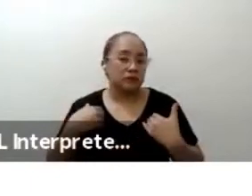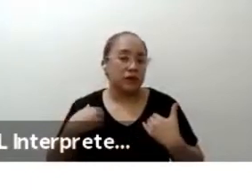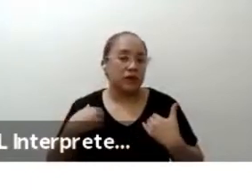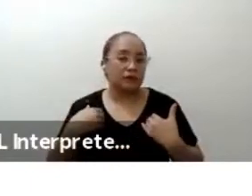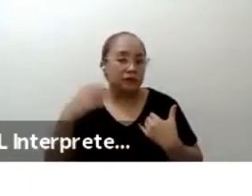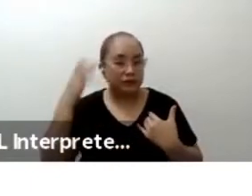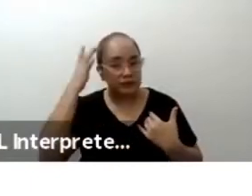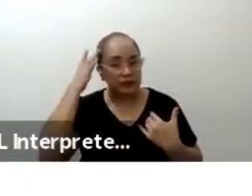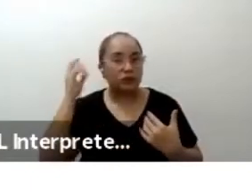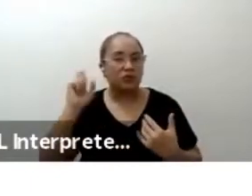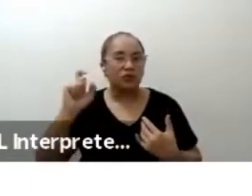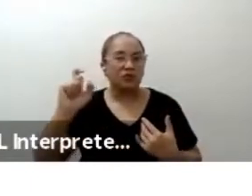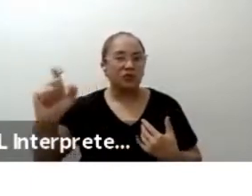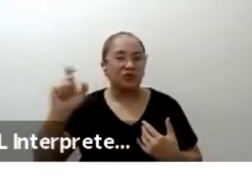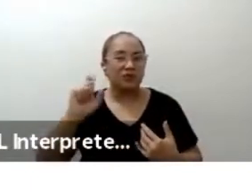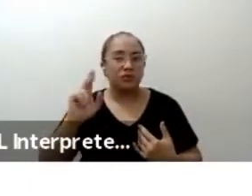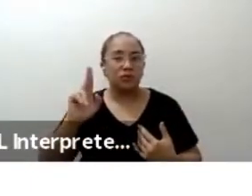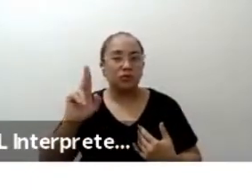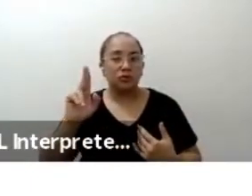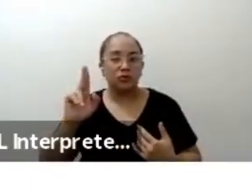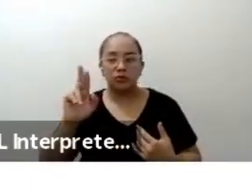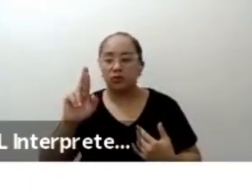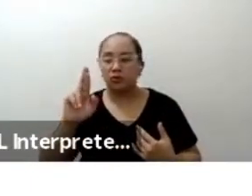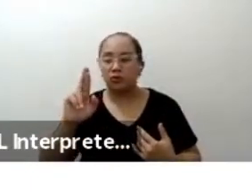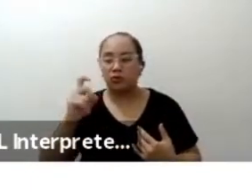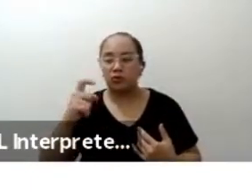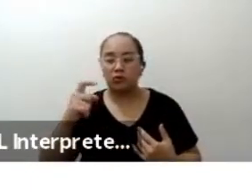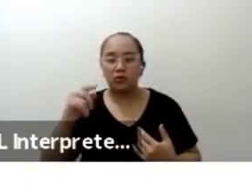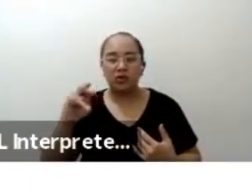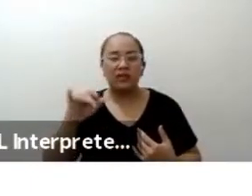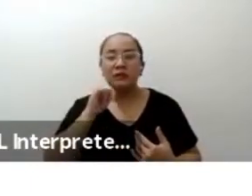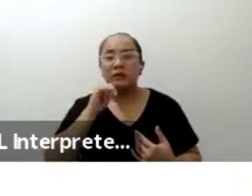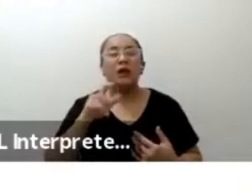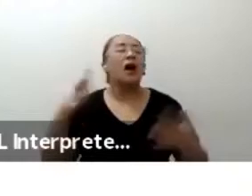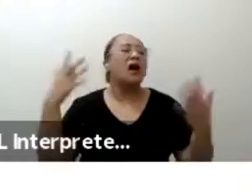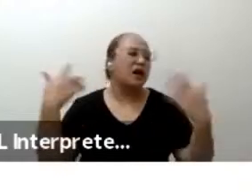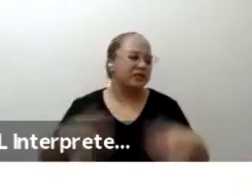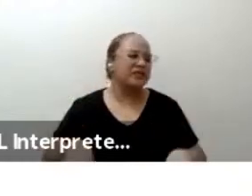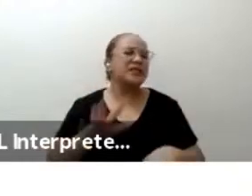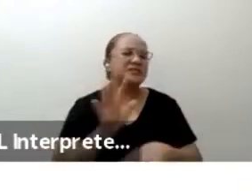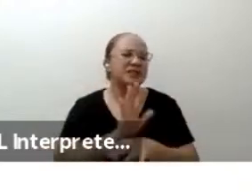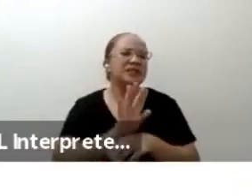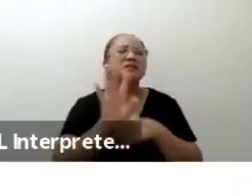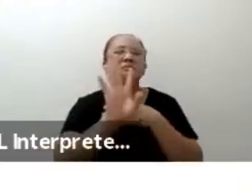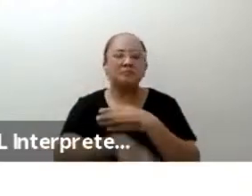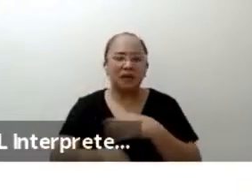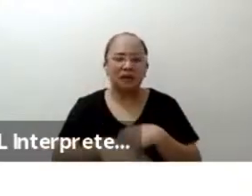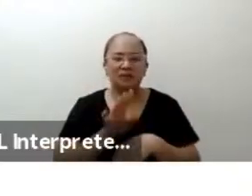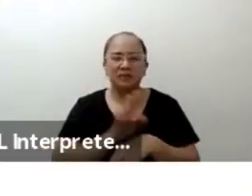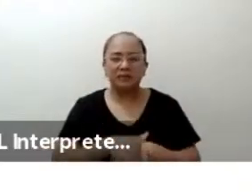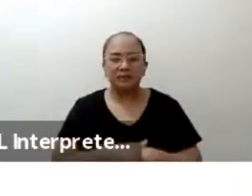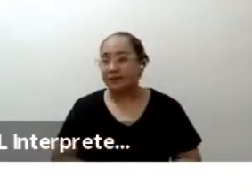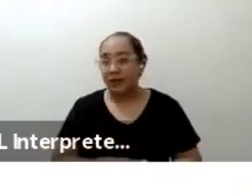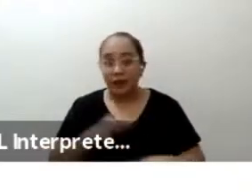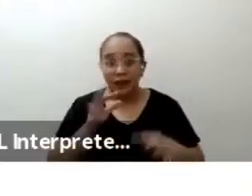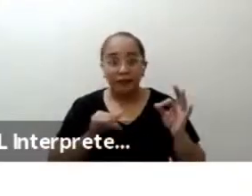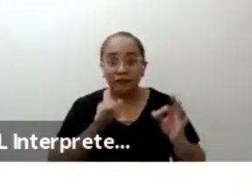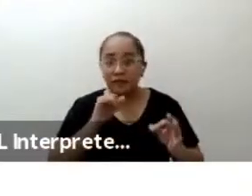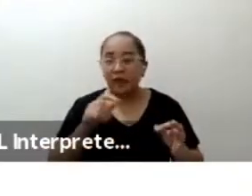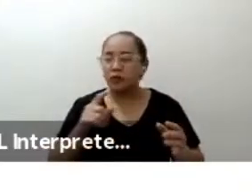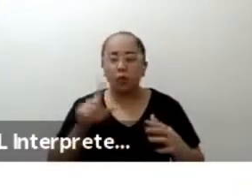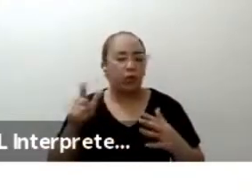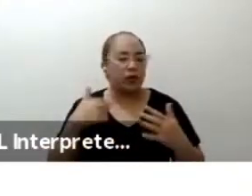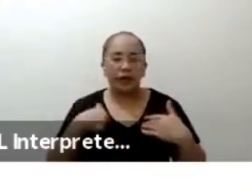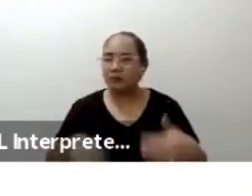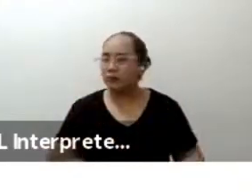sense of urgency. Hindi yung business as usual. At kung hindi, ay hindi lahat tayo makakalampas